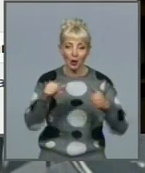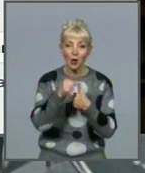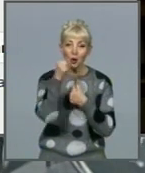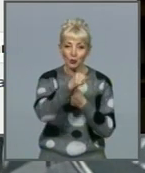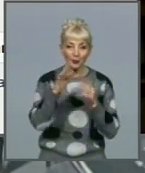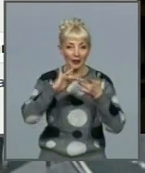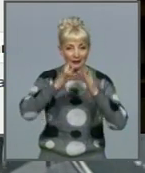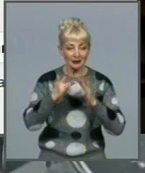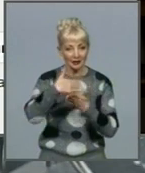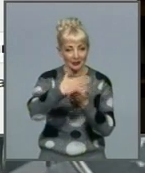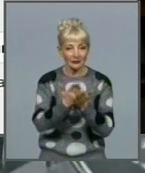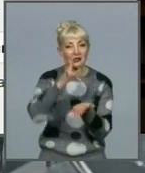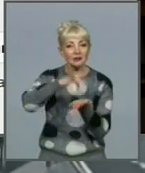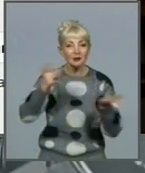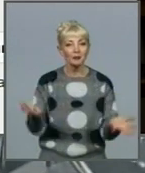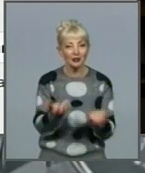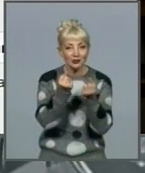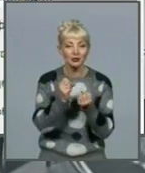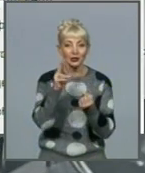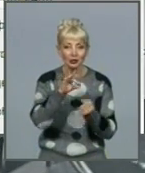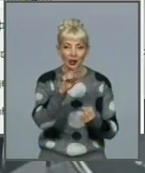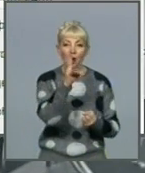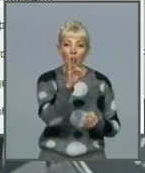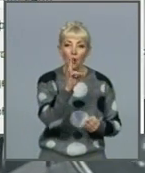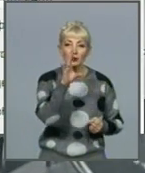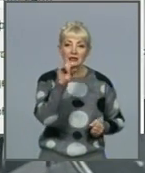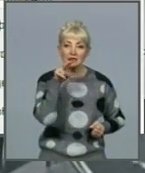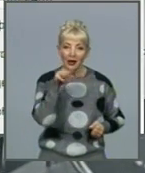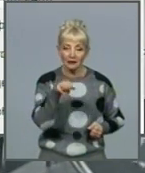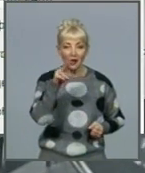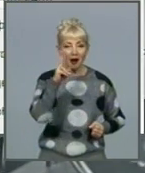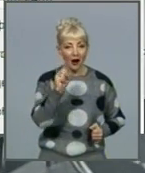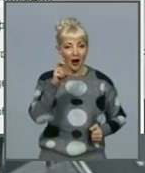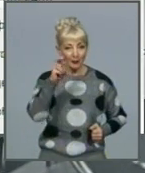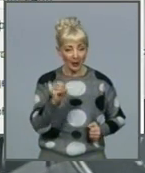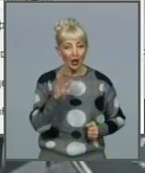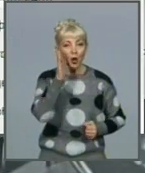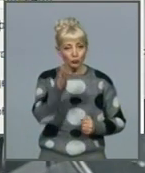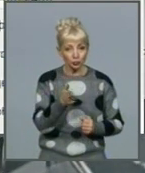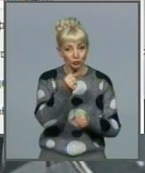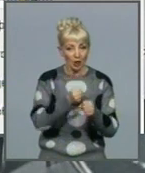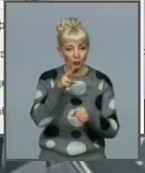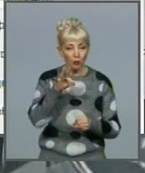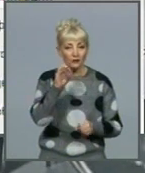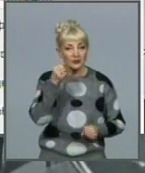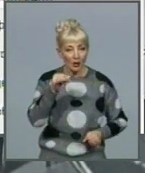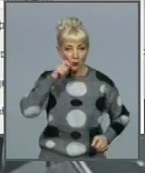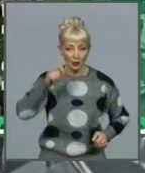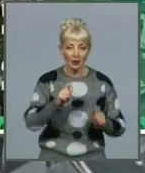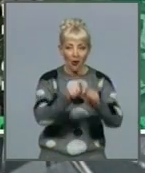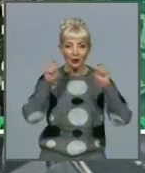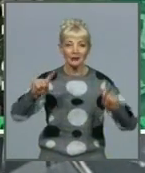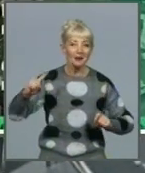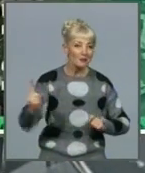центр підтримки та консалт-хаби для підприємців. Вони будуть працювати по всій Україні. Відкриття першої консалтингової зони